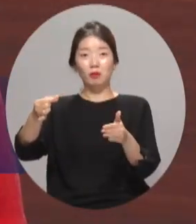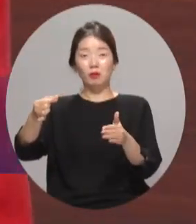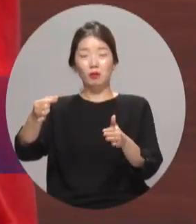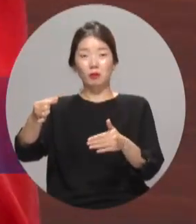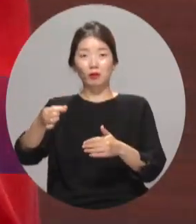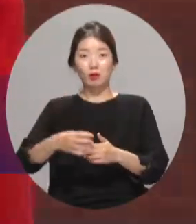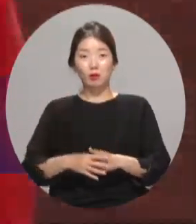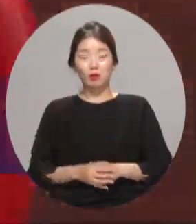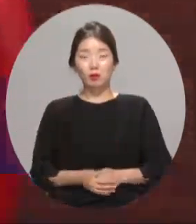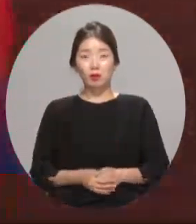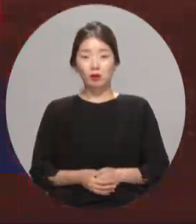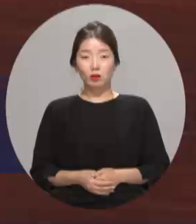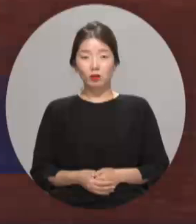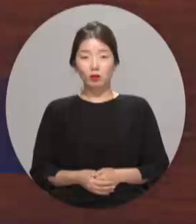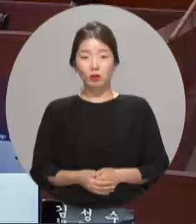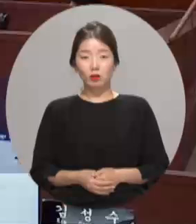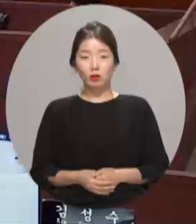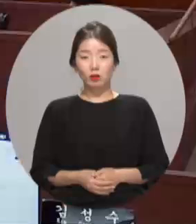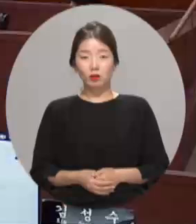부장 없습니다.